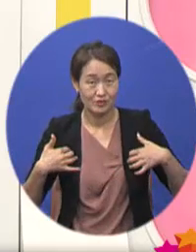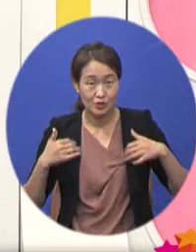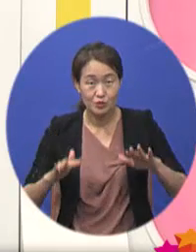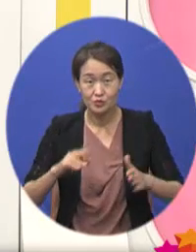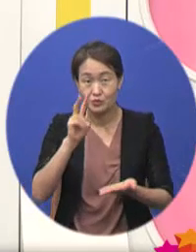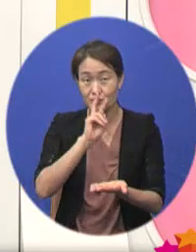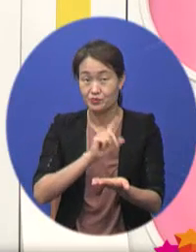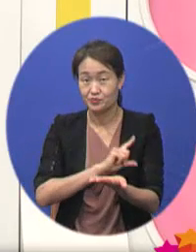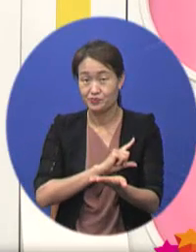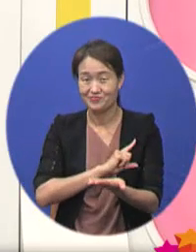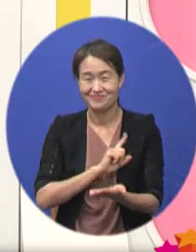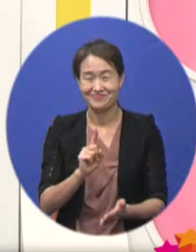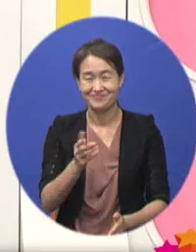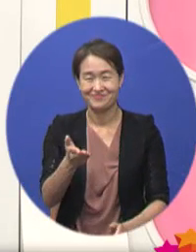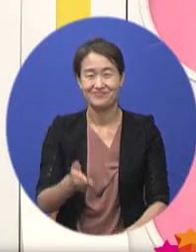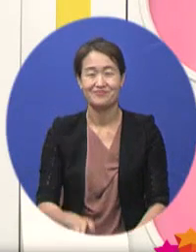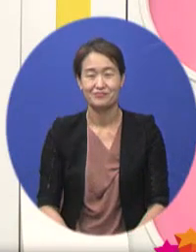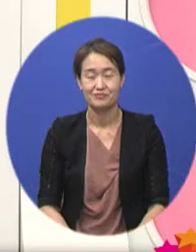불러주실 예? 노래는요?